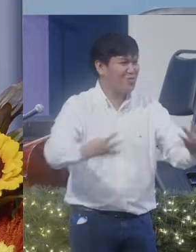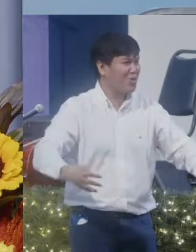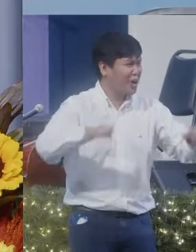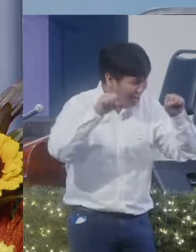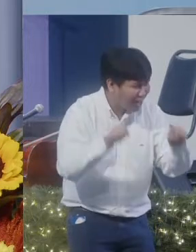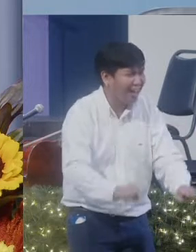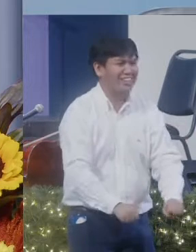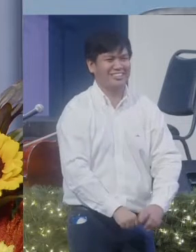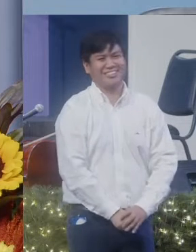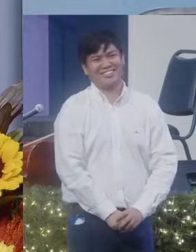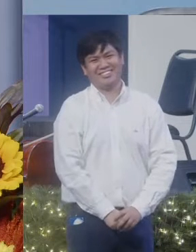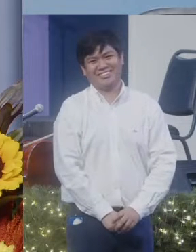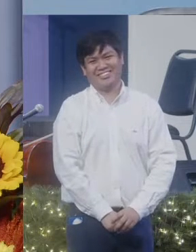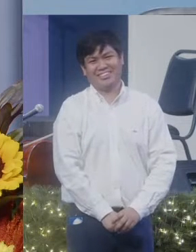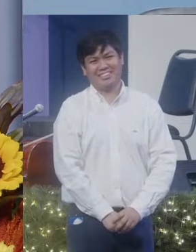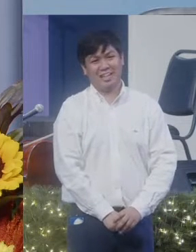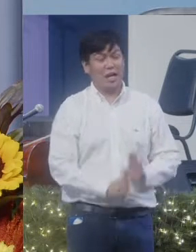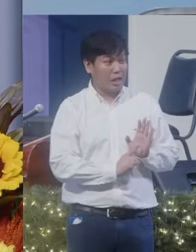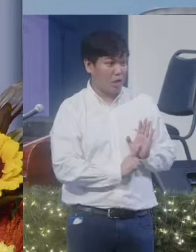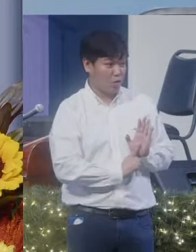kapatid,